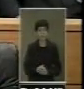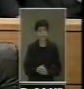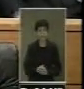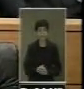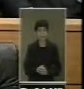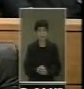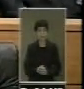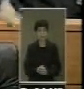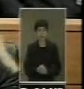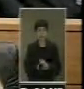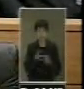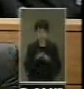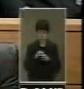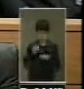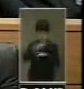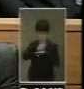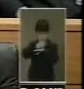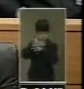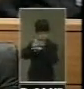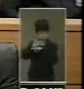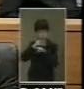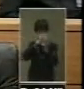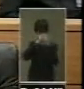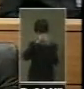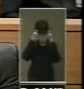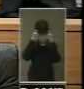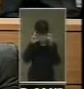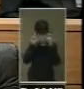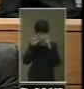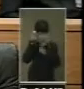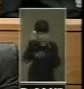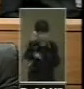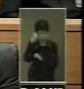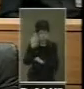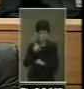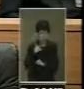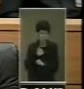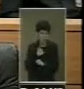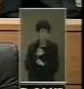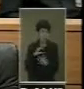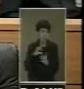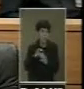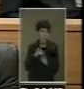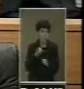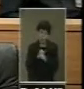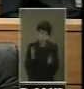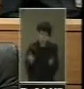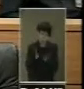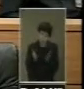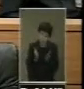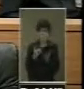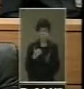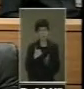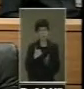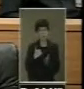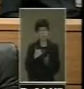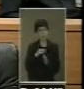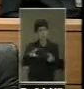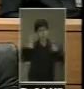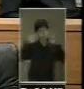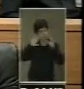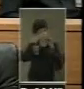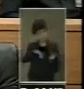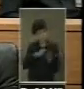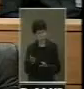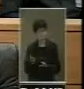คนที่อยู่ในแกนนำพันธมิตรหลายคนครับเมื่อล้มสนับสนุนกันโค่นล้มรัฐ